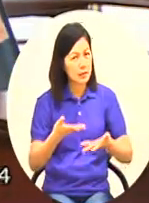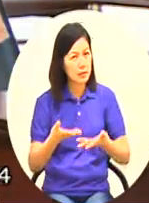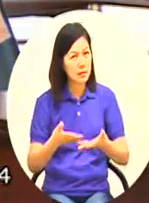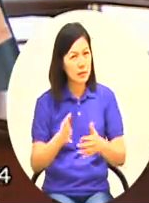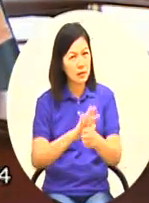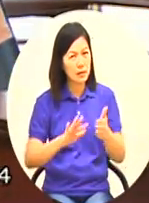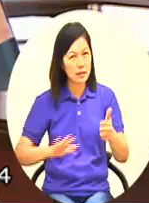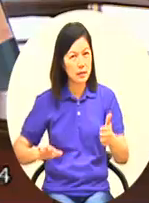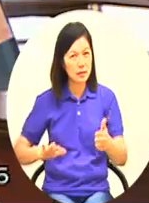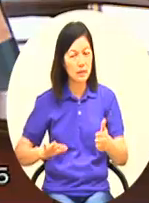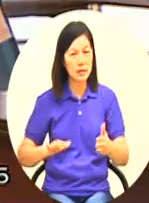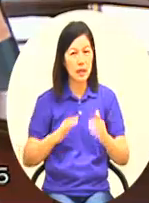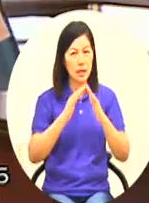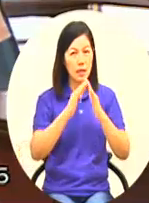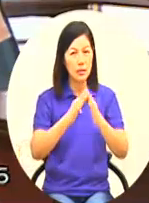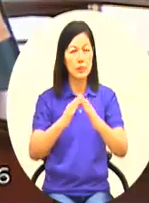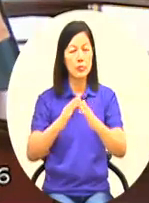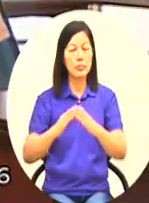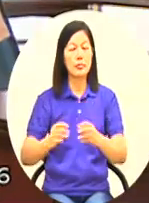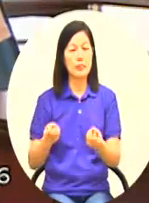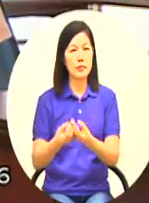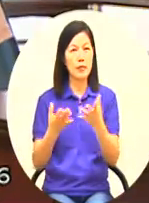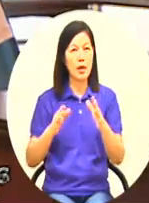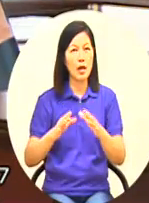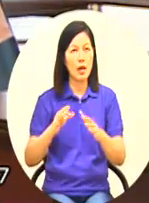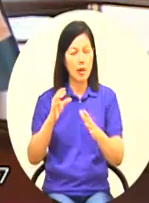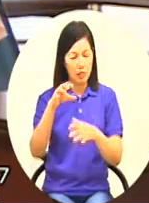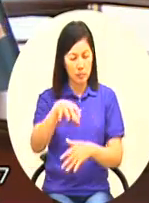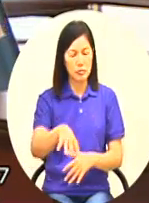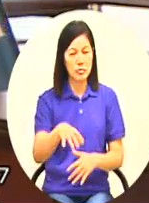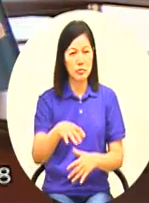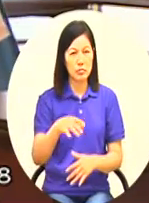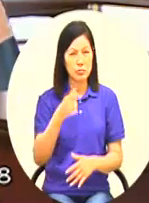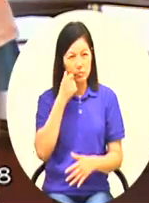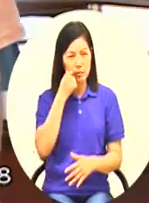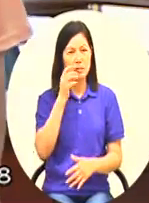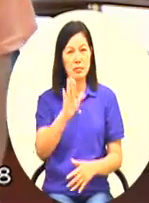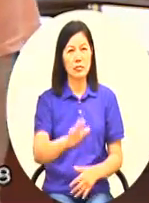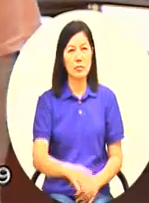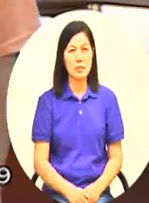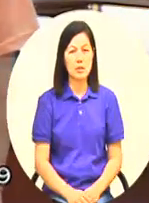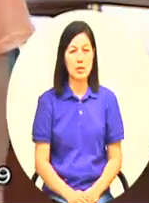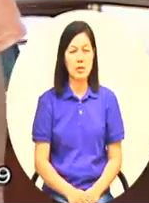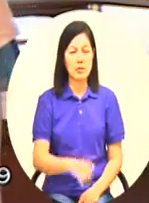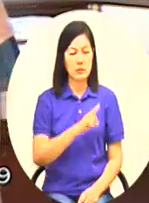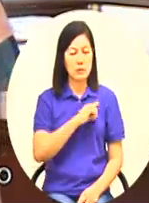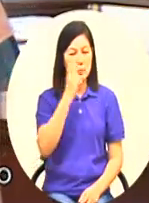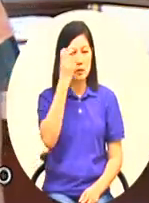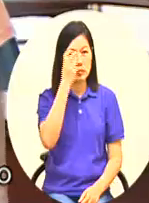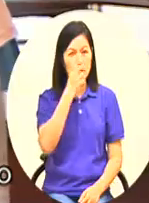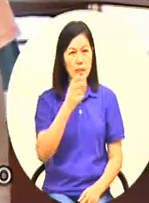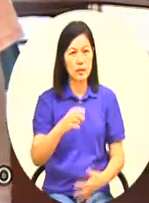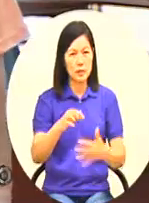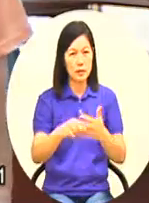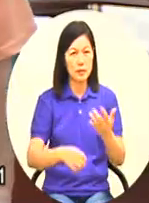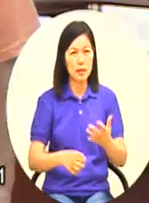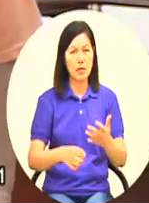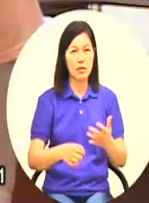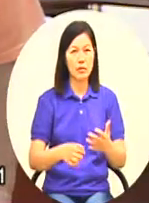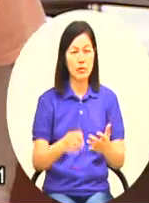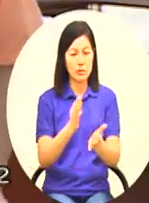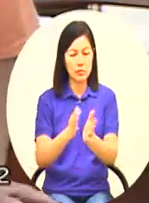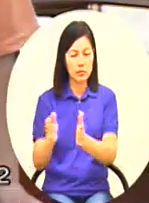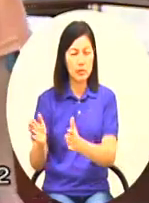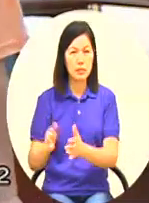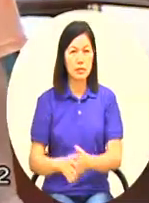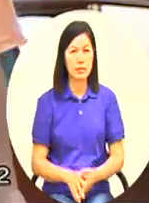成都发局很大的困扰，还有这个这个。这里开始在修正咱这支条例哈，来做这方面的处理嘛。市委下次